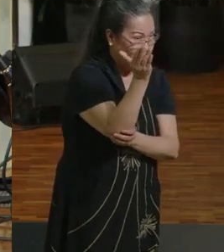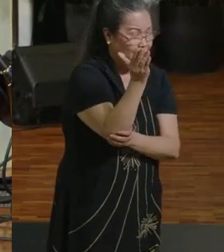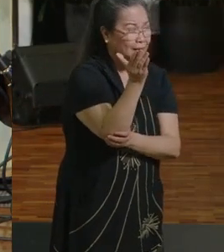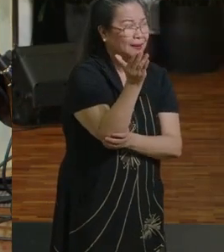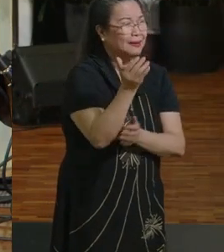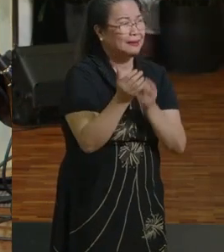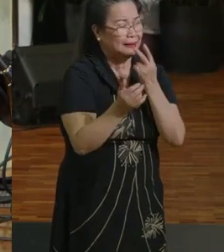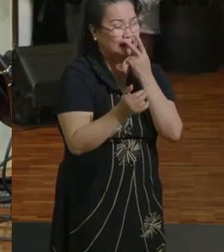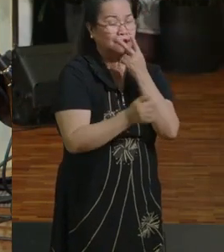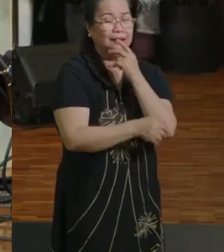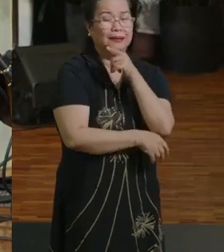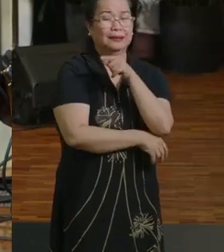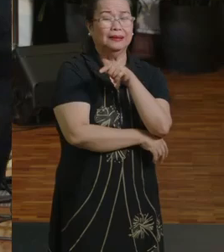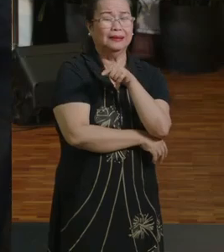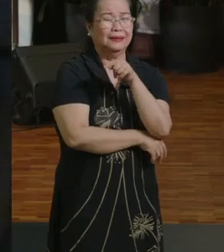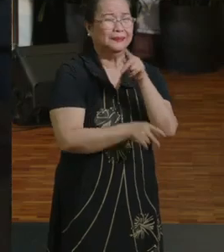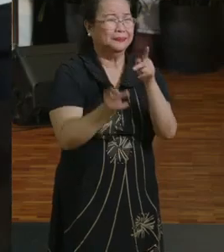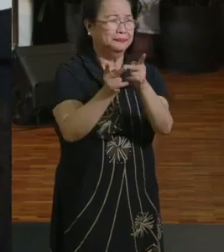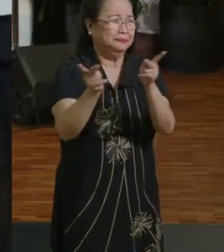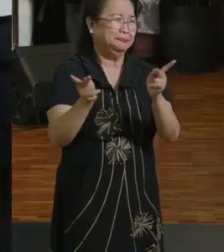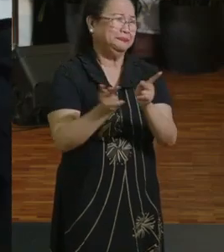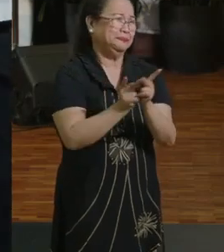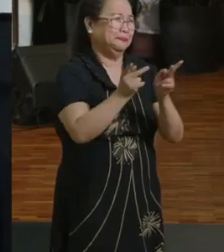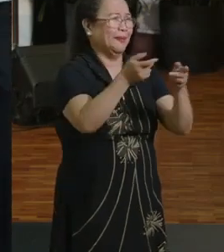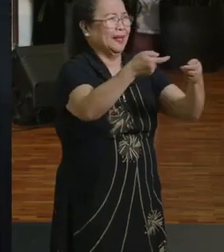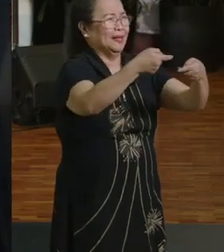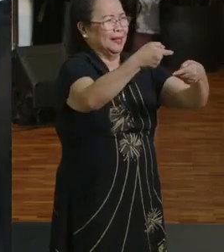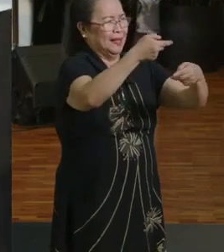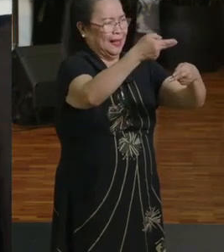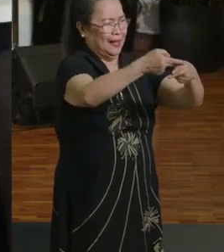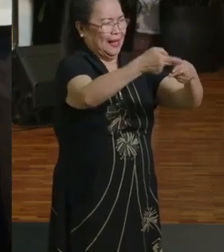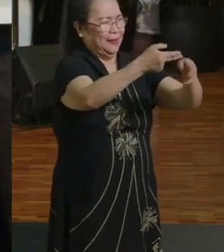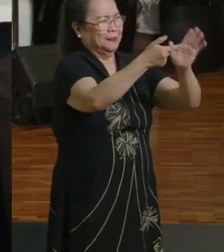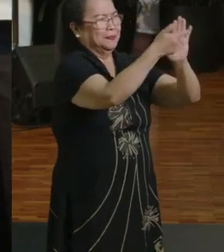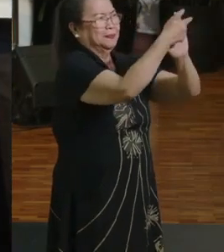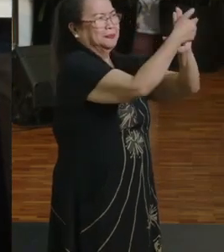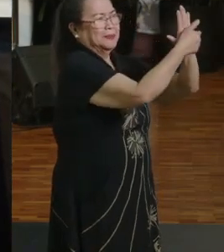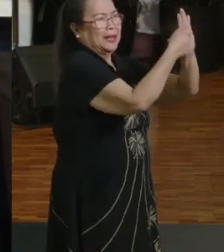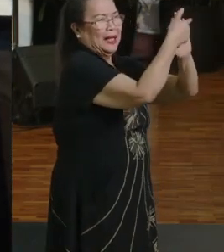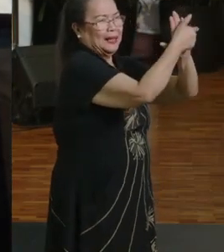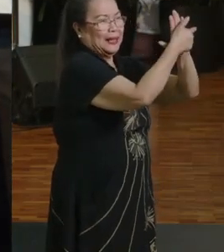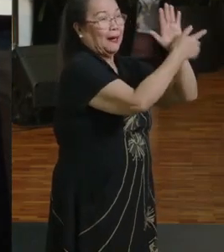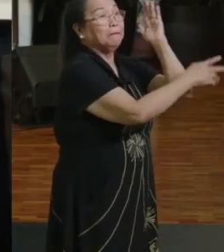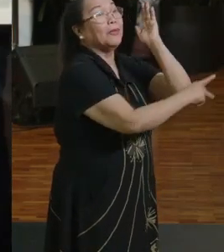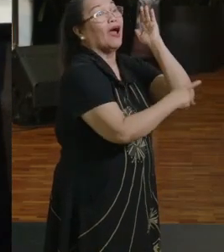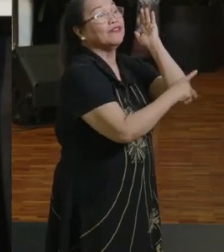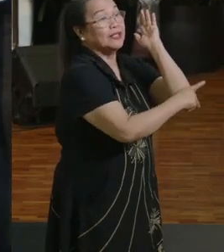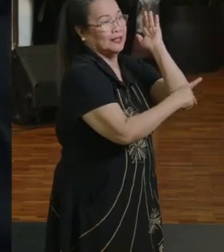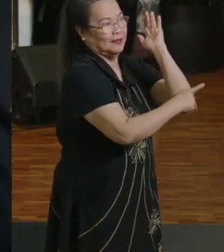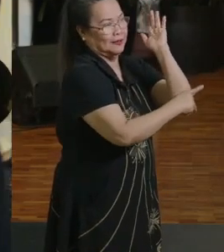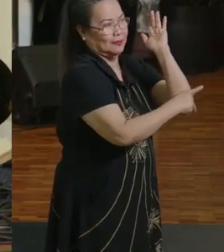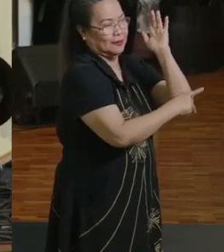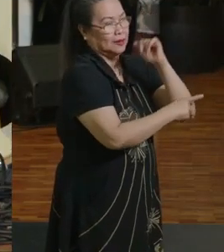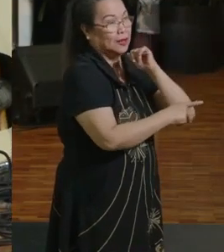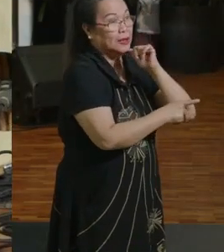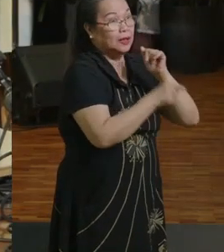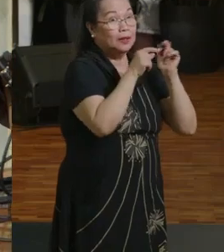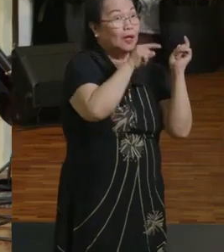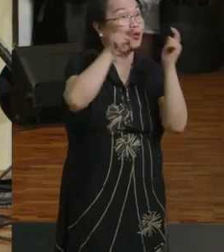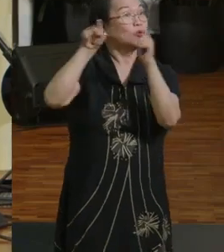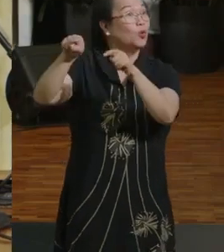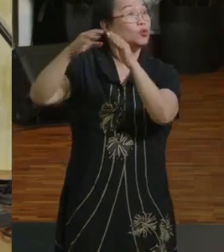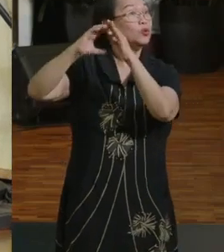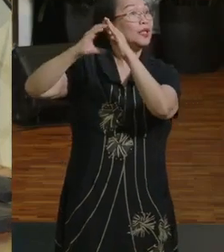ay tinutukan niya ang area ng Galilee. Probinsya po yun. Bakit hindi siya